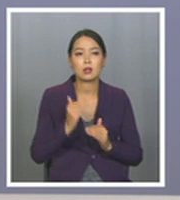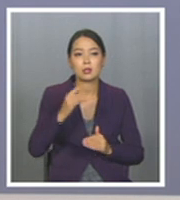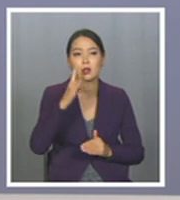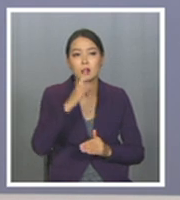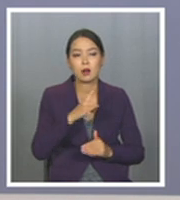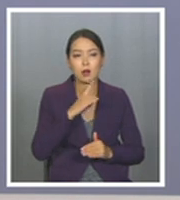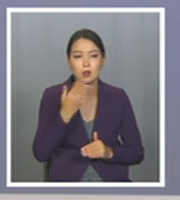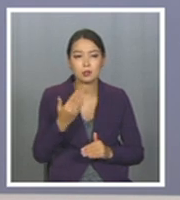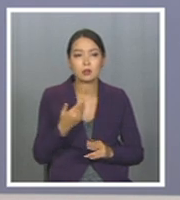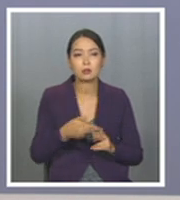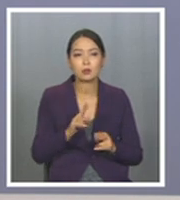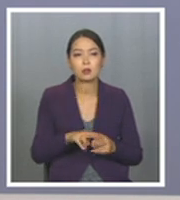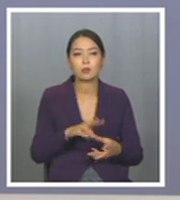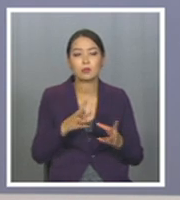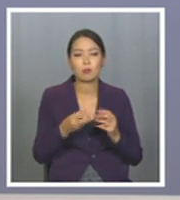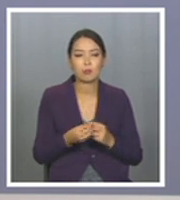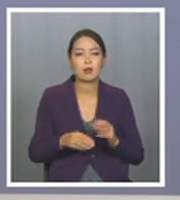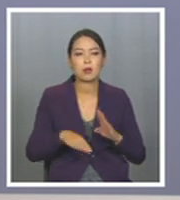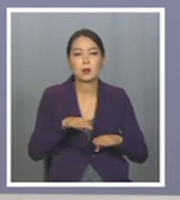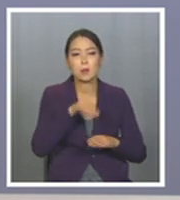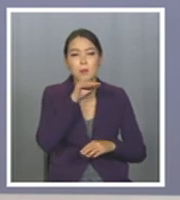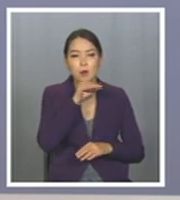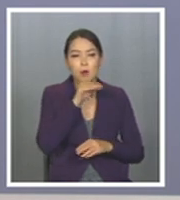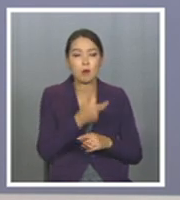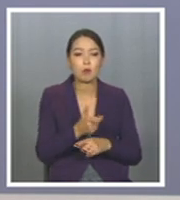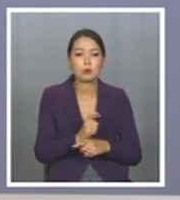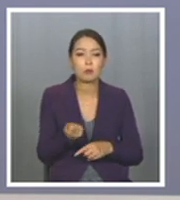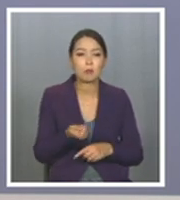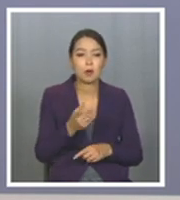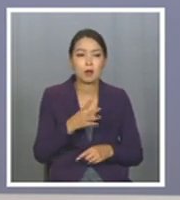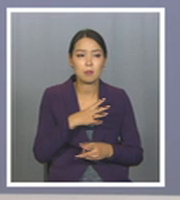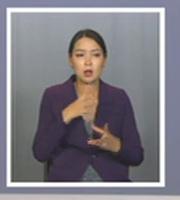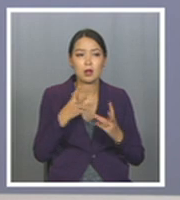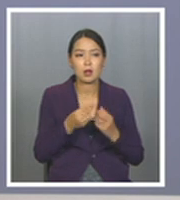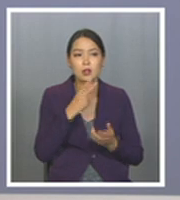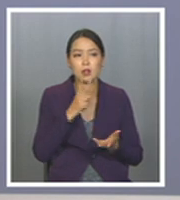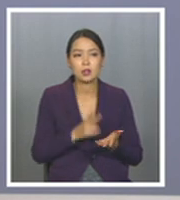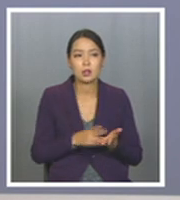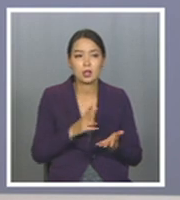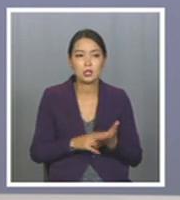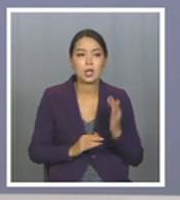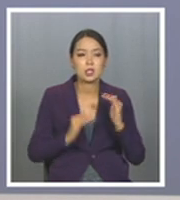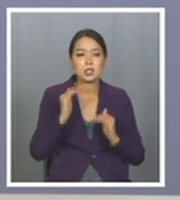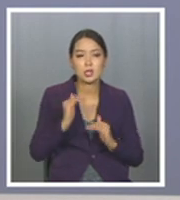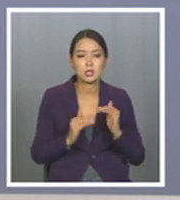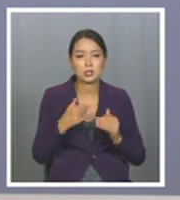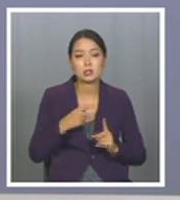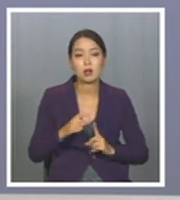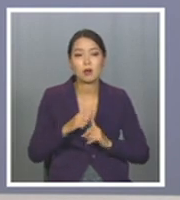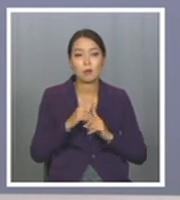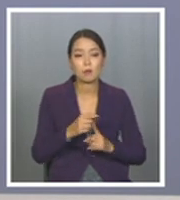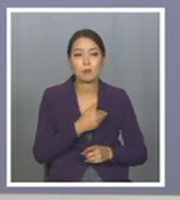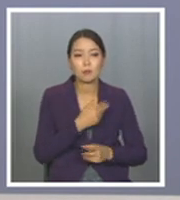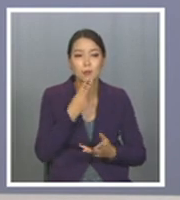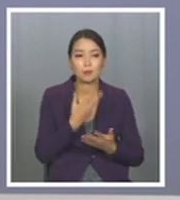салмағы айтарлықтай аз болды. Оның нақты дәлелі ретінде, балалар, мен сіздерге статистикалық көрсеткіштерді ұсынғым келеді. Сол кезеңде